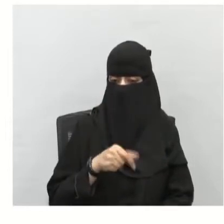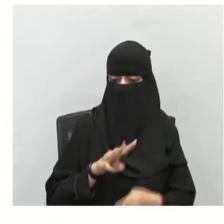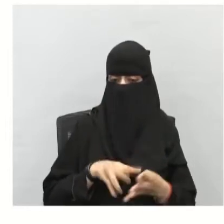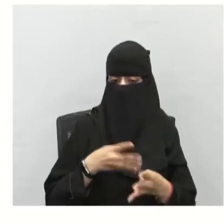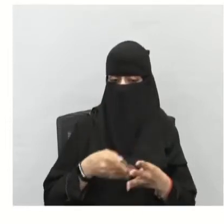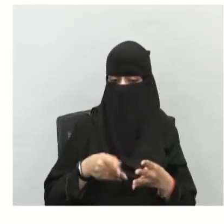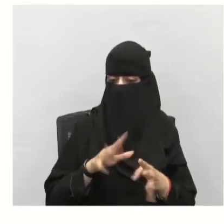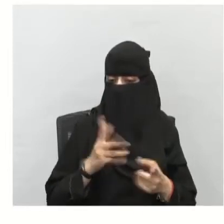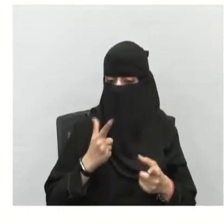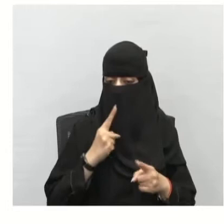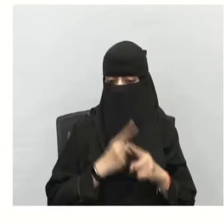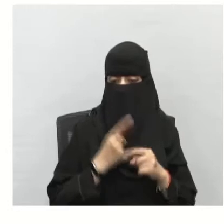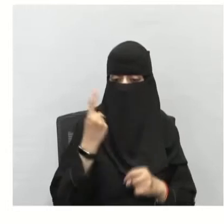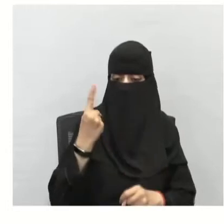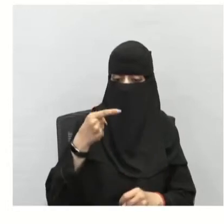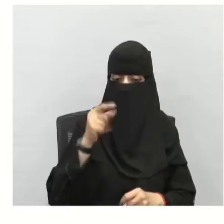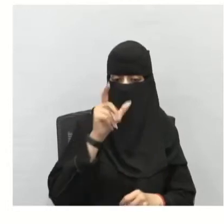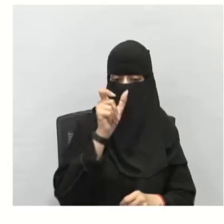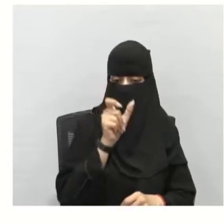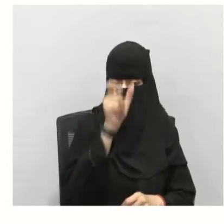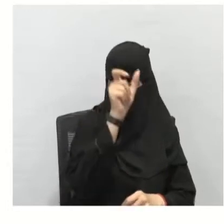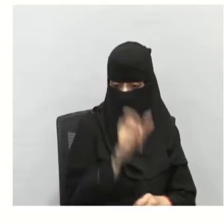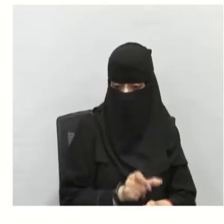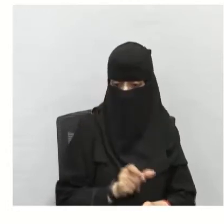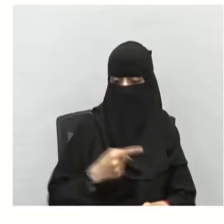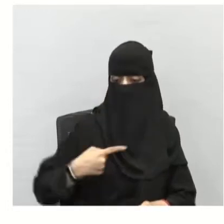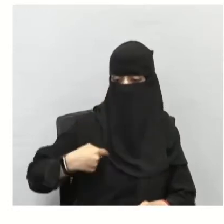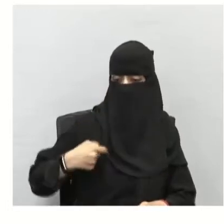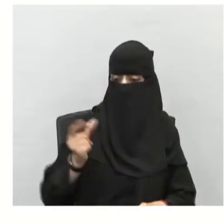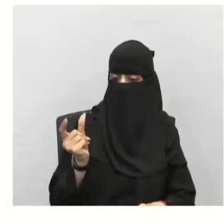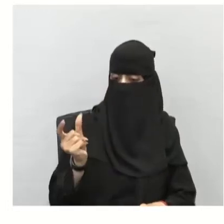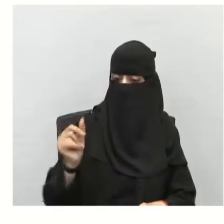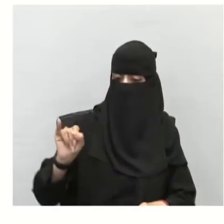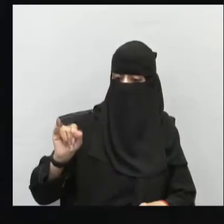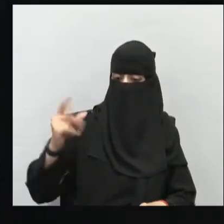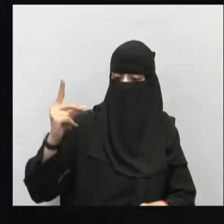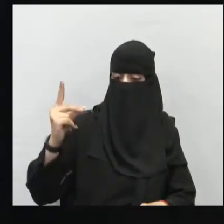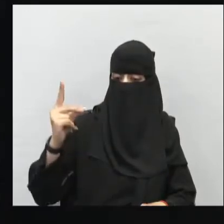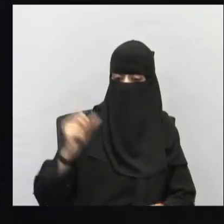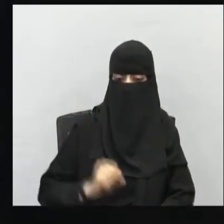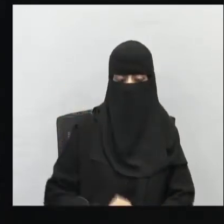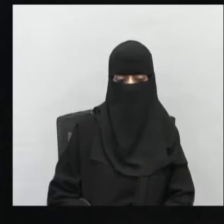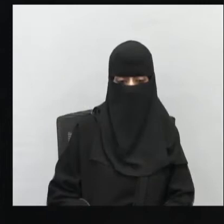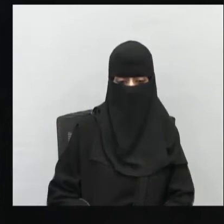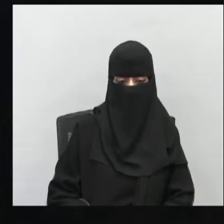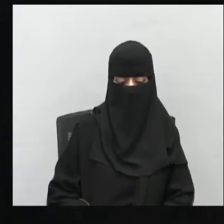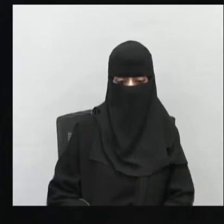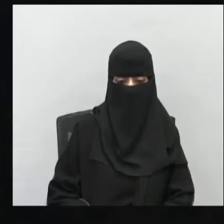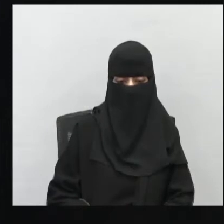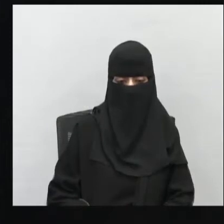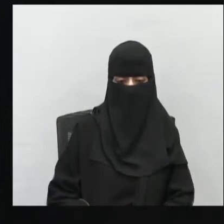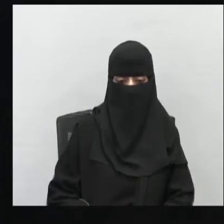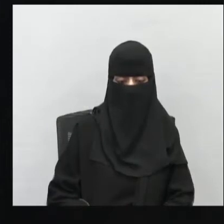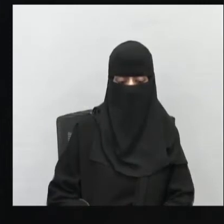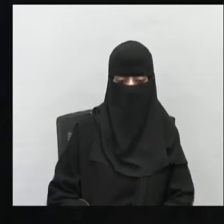ضرب العشرة، وهنا طبعا نمط في كل مرة يزيد 10، نتذكر هذه المعلومة.